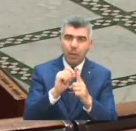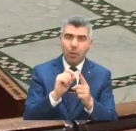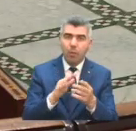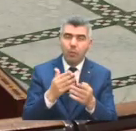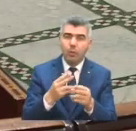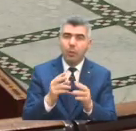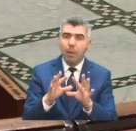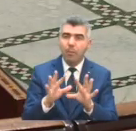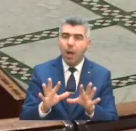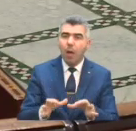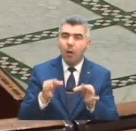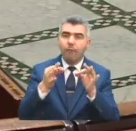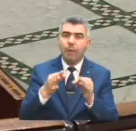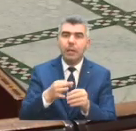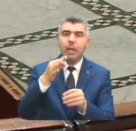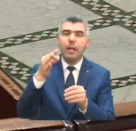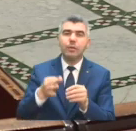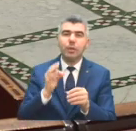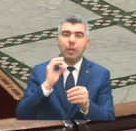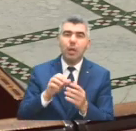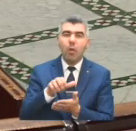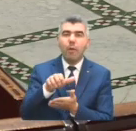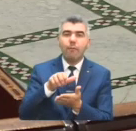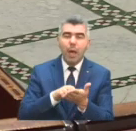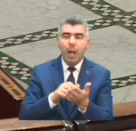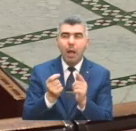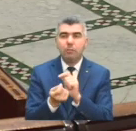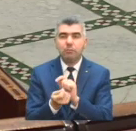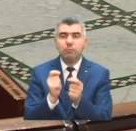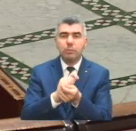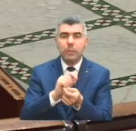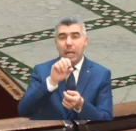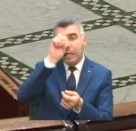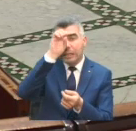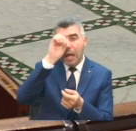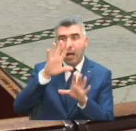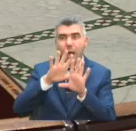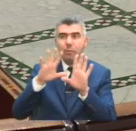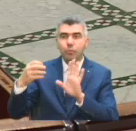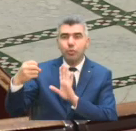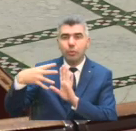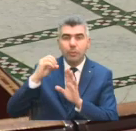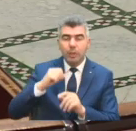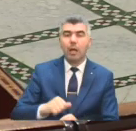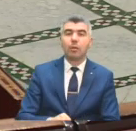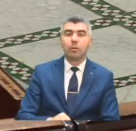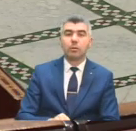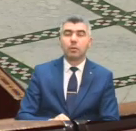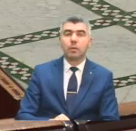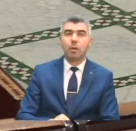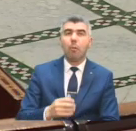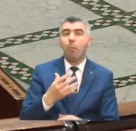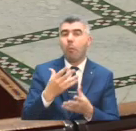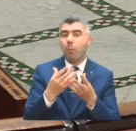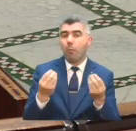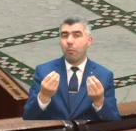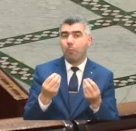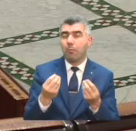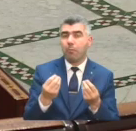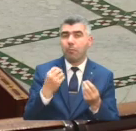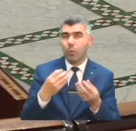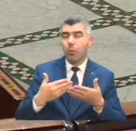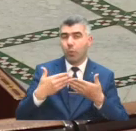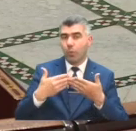الفلاحية، مواكبة الانتقال الطاقي والتكنولوجيا ديال الفلاحة، اتخاذ عدة، واليوم